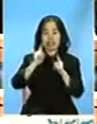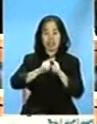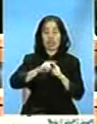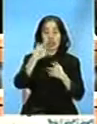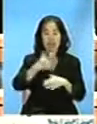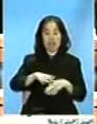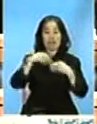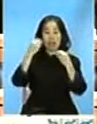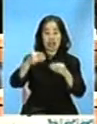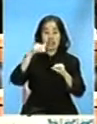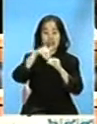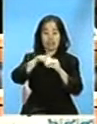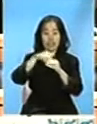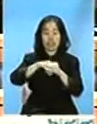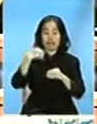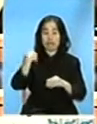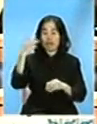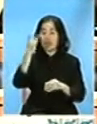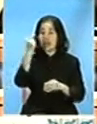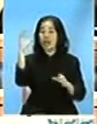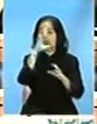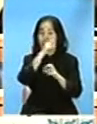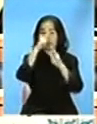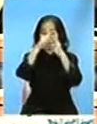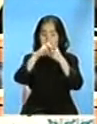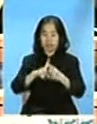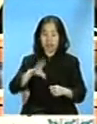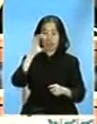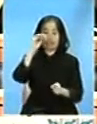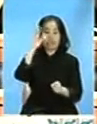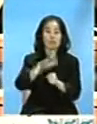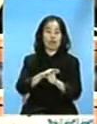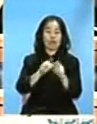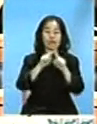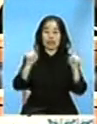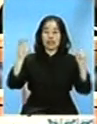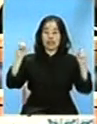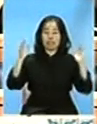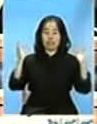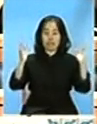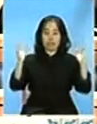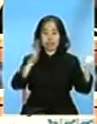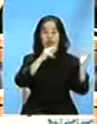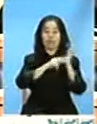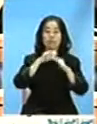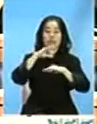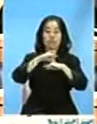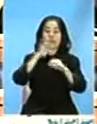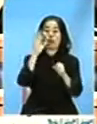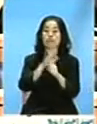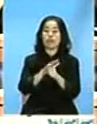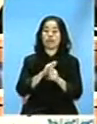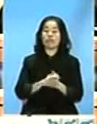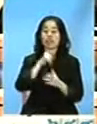เลือกตั้งที่ได้คะแนนรับเลือกตั้งลำดับที่1ถึงลำดับที่50เป็นผู้ที่ได้รับการเลือกตั้งนะครับ